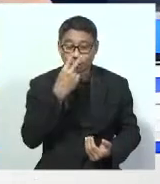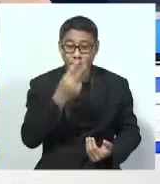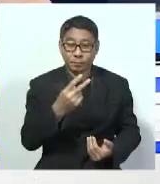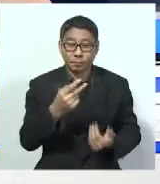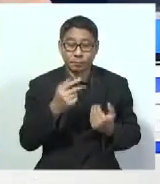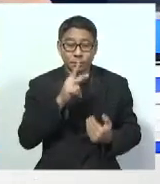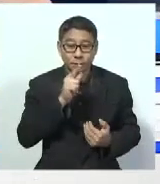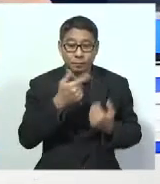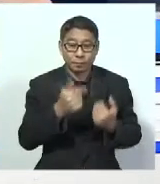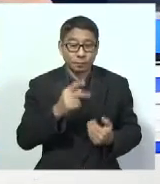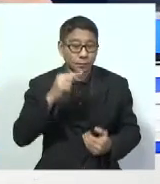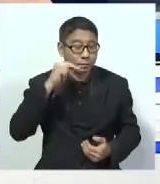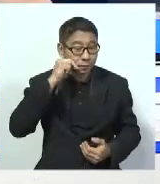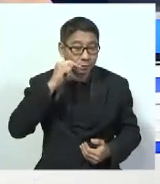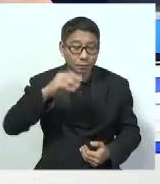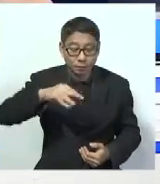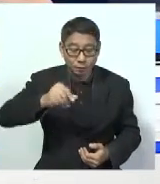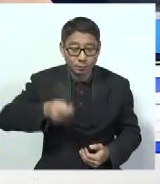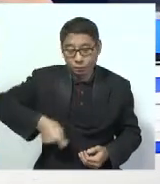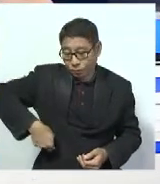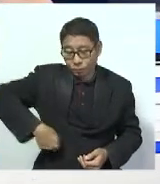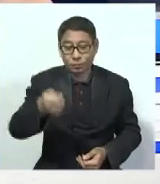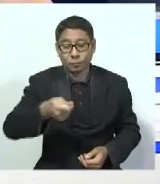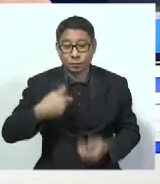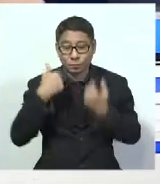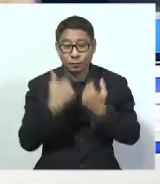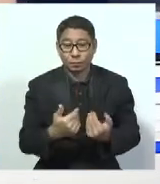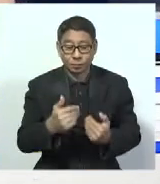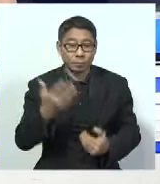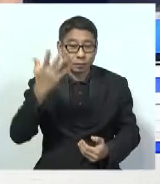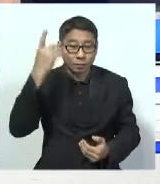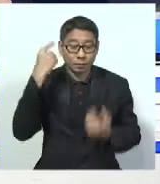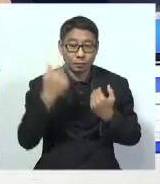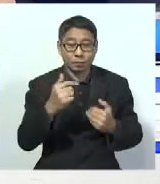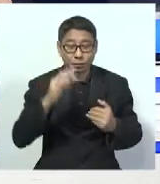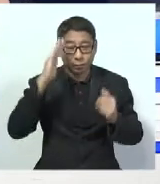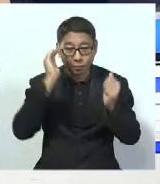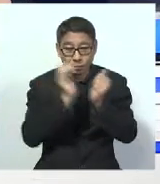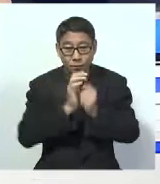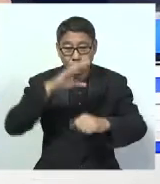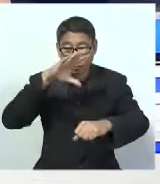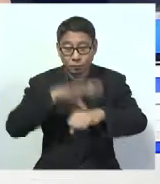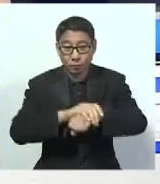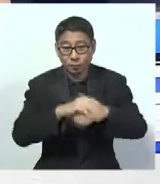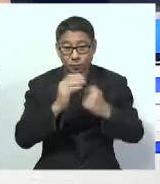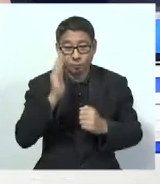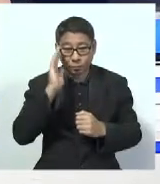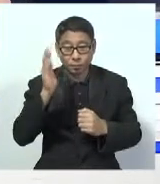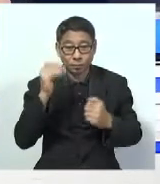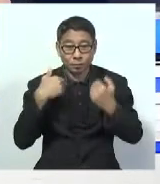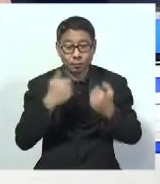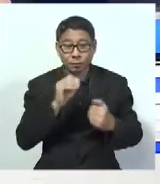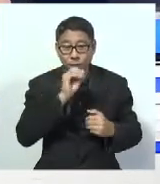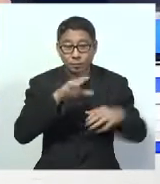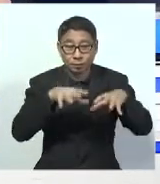เดี๋ยวมาดูความคืบหน้าคดีสาดน้ำกรดนะครับเมื่อวานนี้ทางตำรวจสน.ท่าข้ามนะครับก็คุมตัวผู้ต้องหาไปทำแผนประ